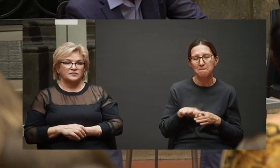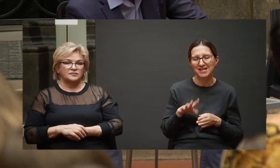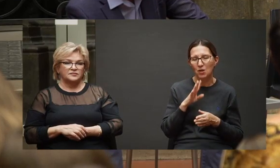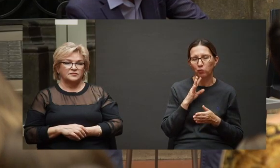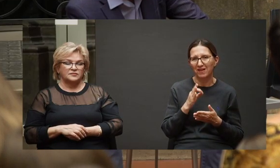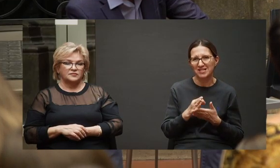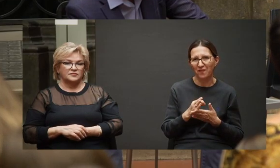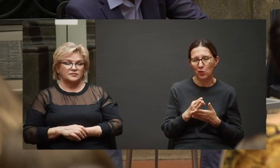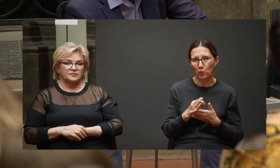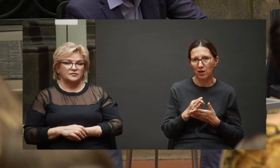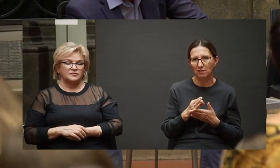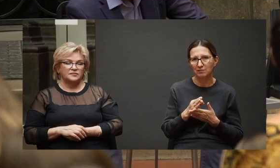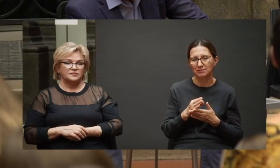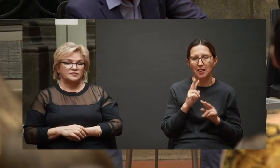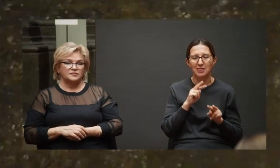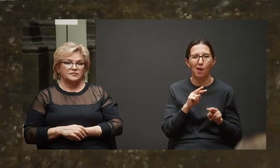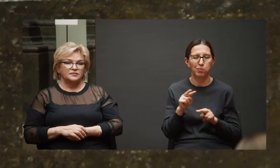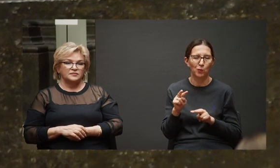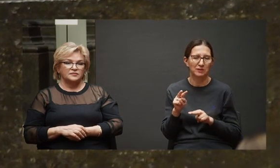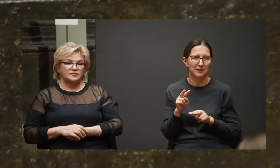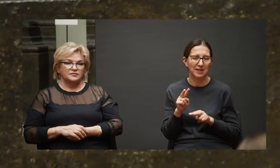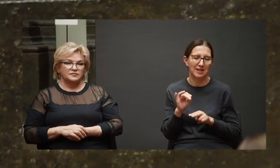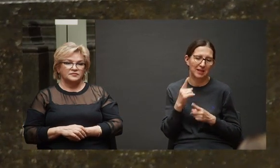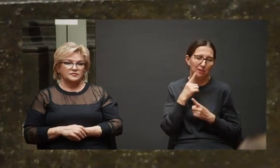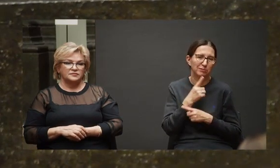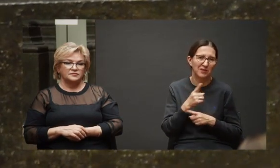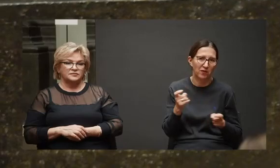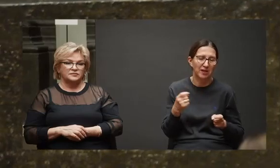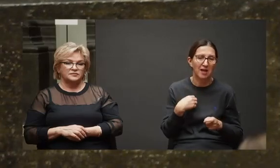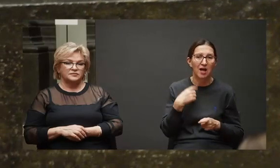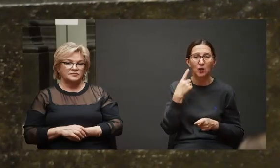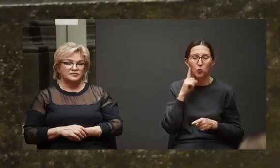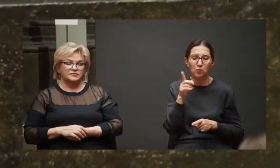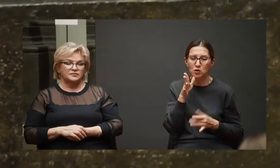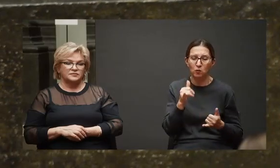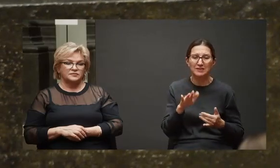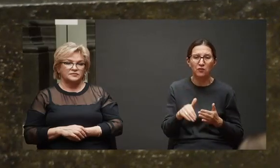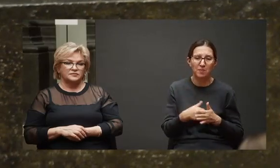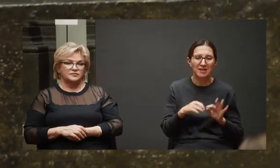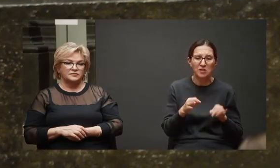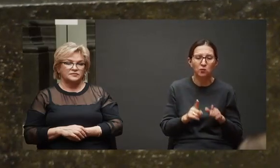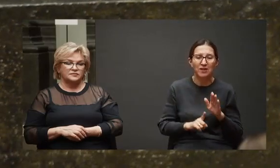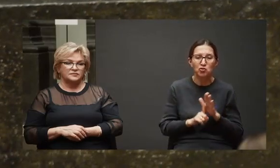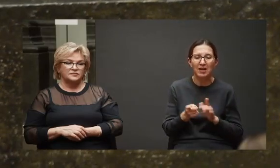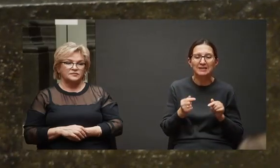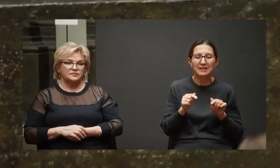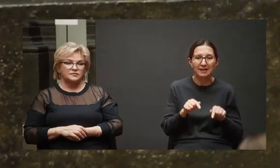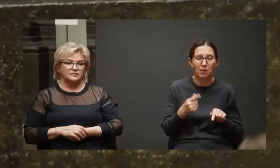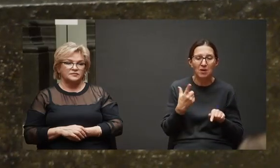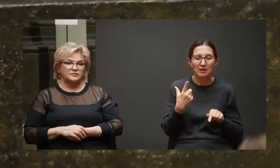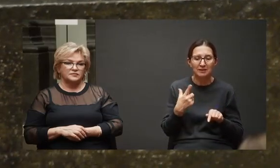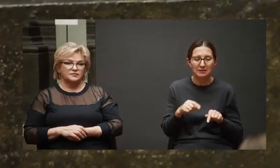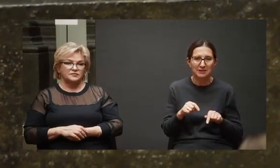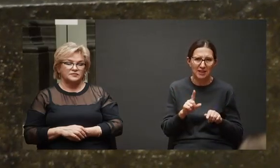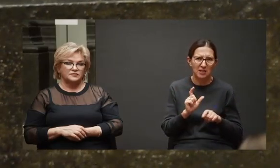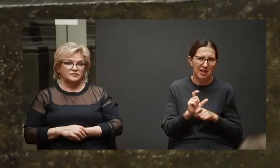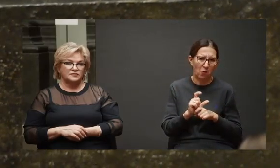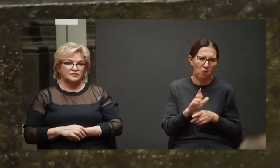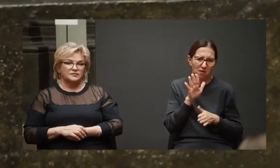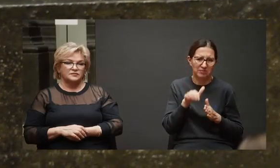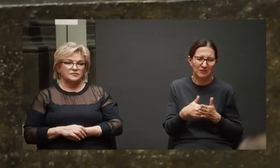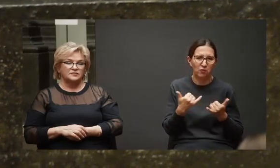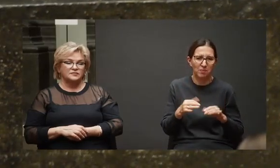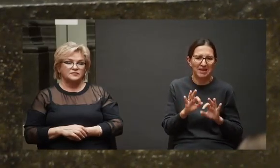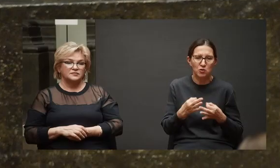безответственное наблюдение или заявление. Я думаю, что современное искусство начинается там, где, и вообще слово современное искусство,